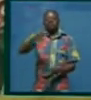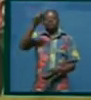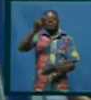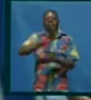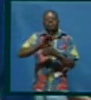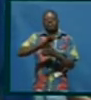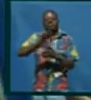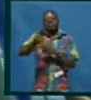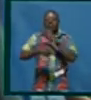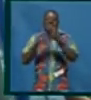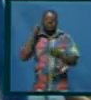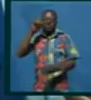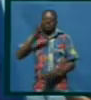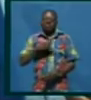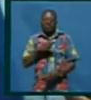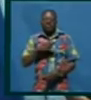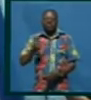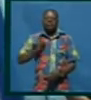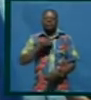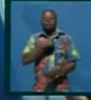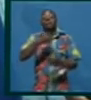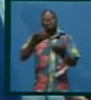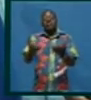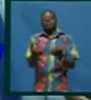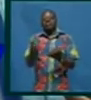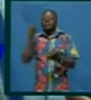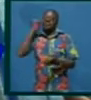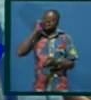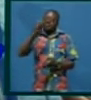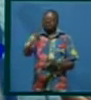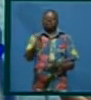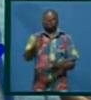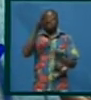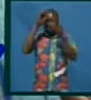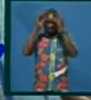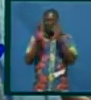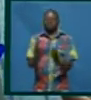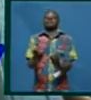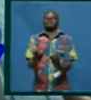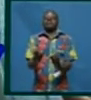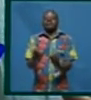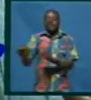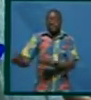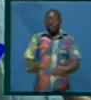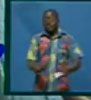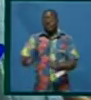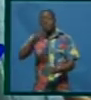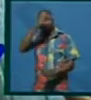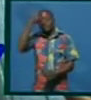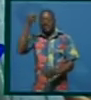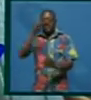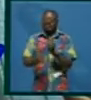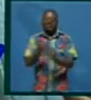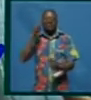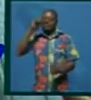femmes. Nous avons besoin que les femmes elles-mêmes se décident, que les femmes elles-mêmes s'engagent, parce que les problèmes de femmes, il n'y a que